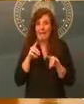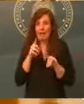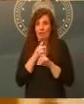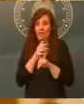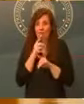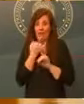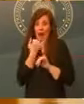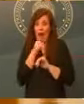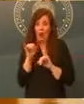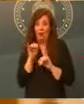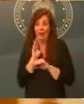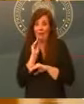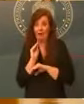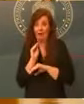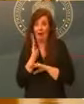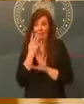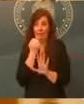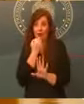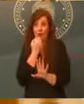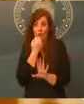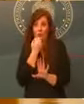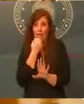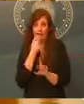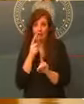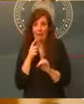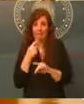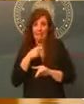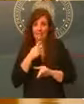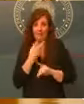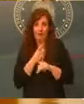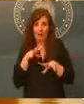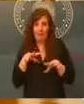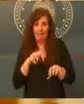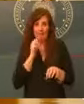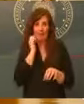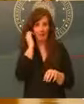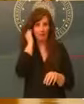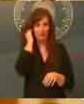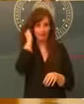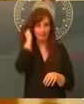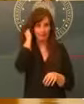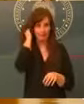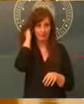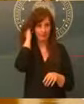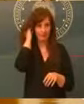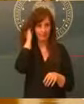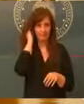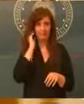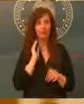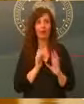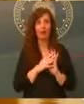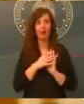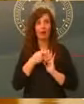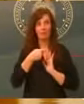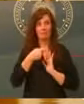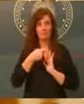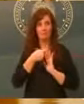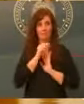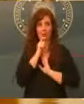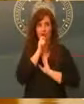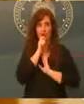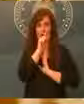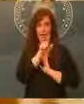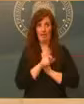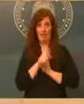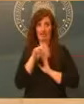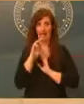appuntamento istituzionale prego salve esposito dottore se ci sono insomma